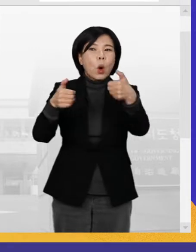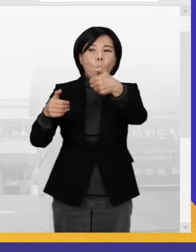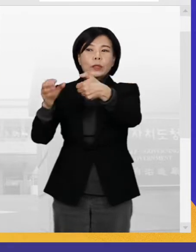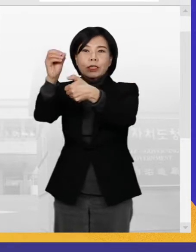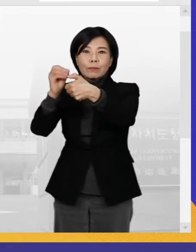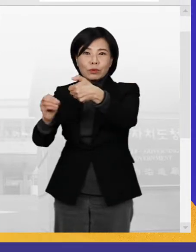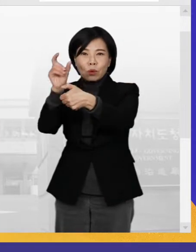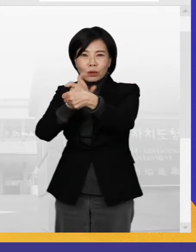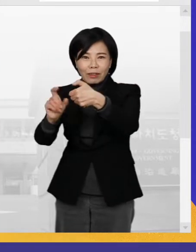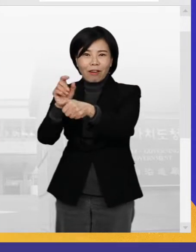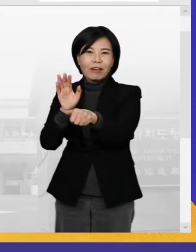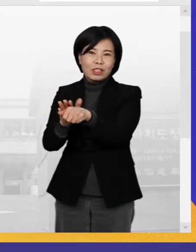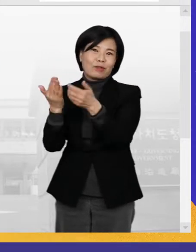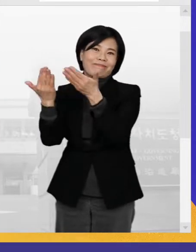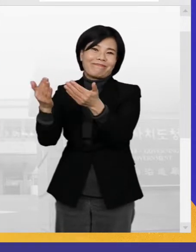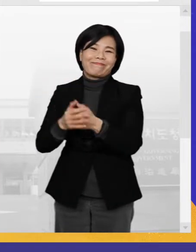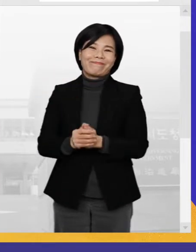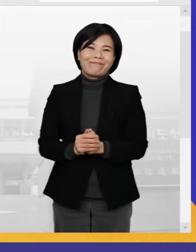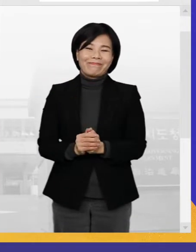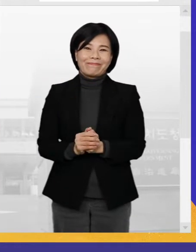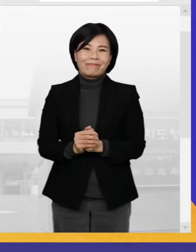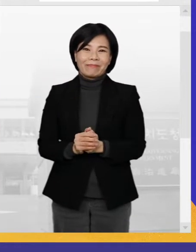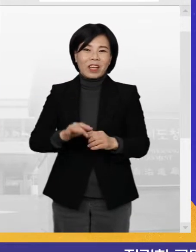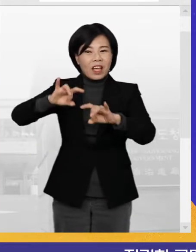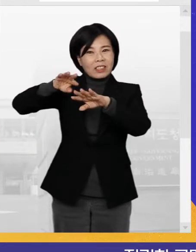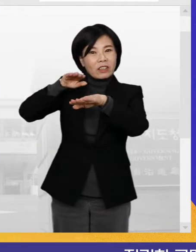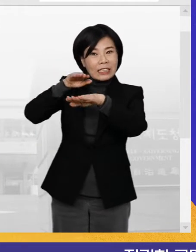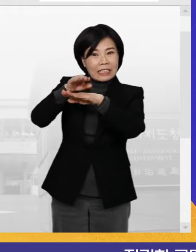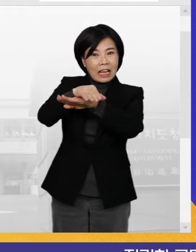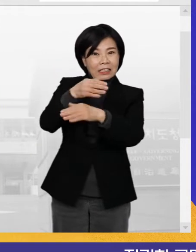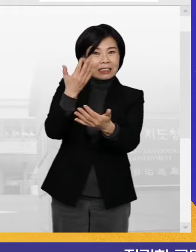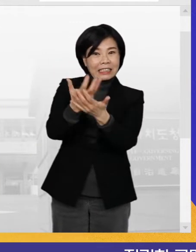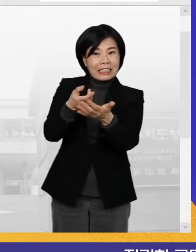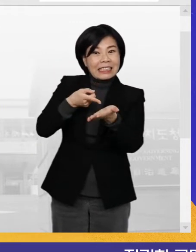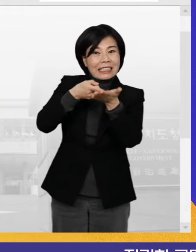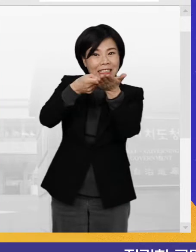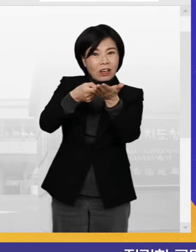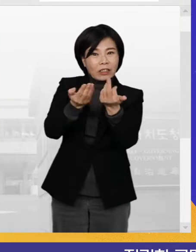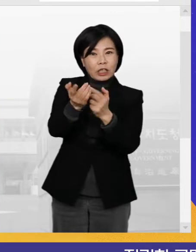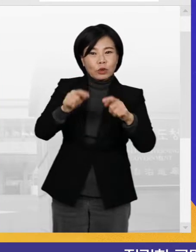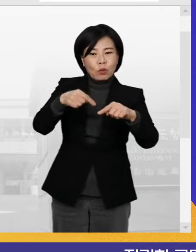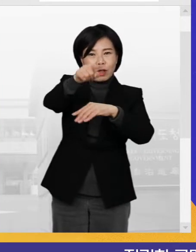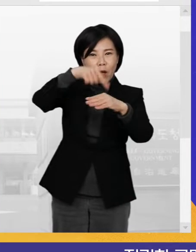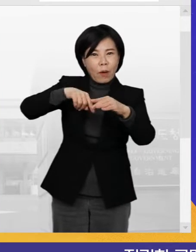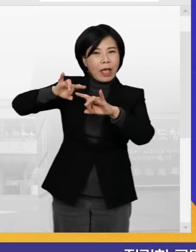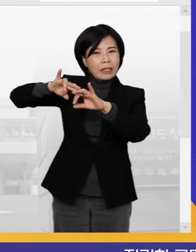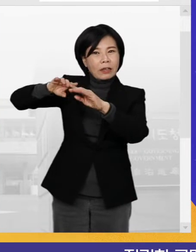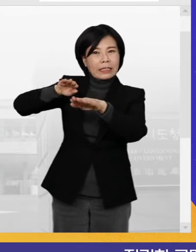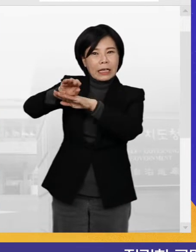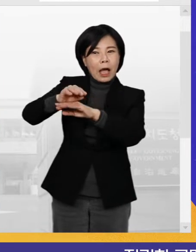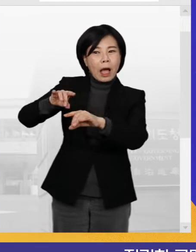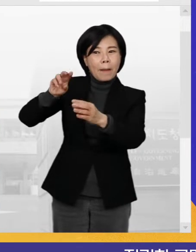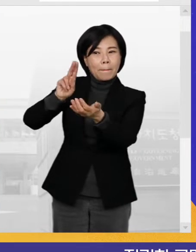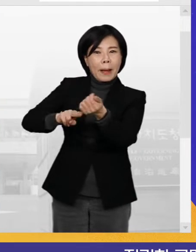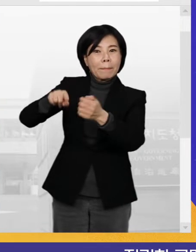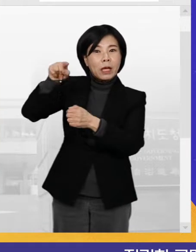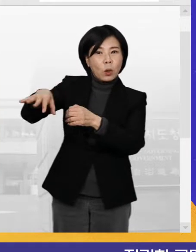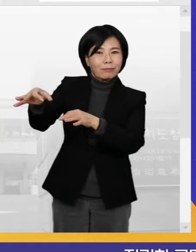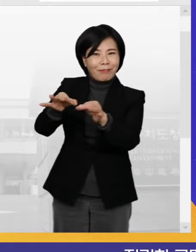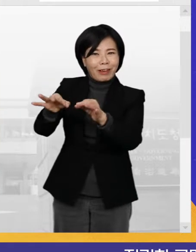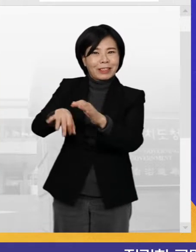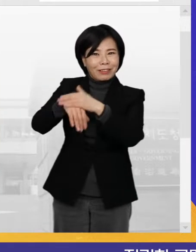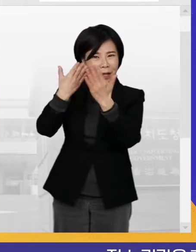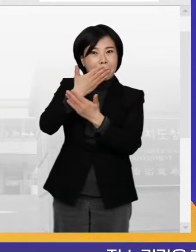지방비 보조금의 50%를 지원받을 수 있습니다. 전기차 구매 지원 신청은 도내외 전기차 판매점에서